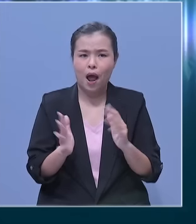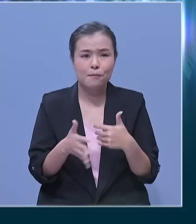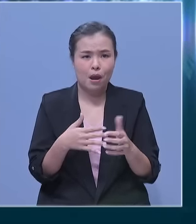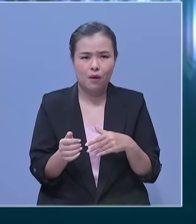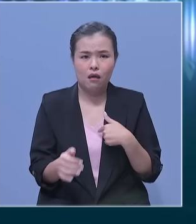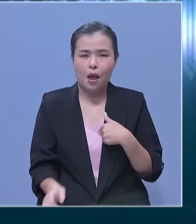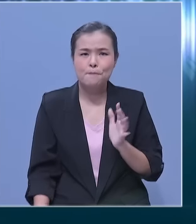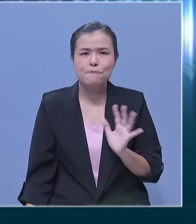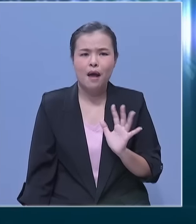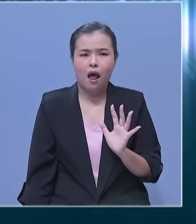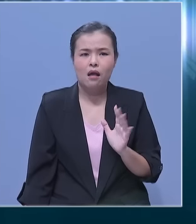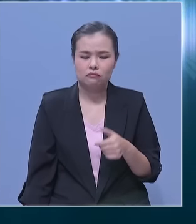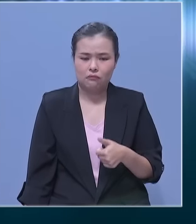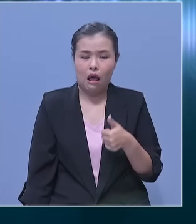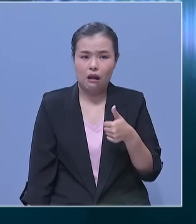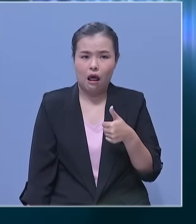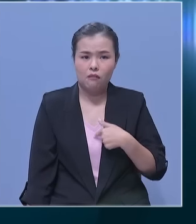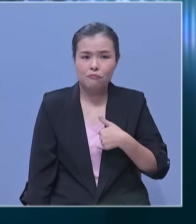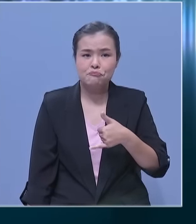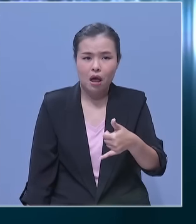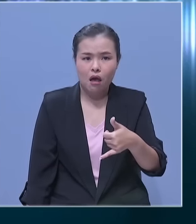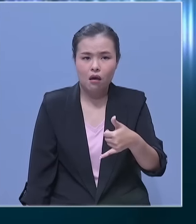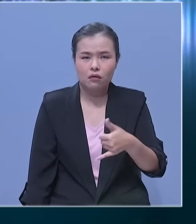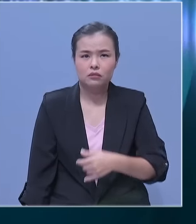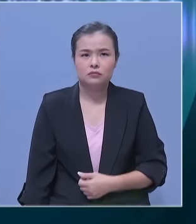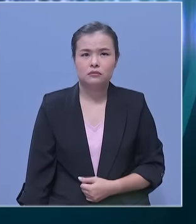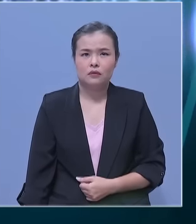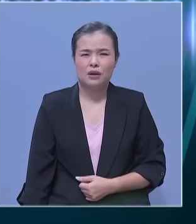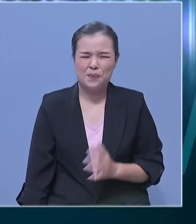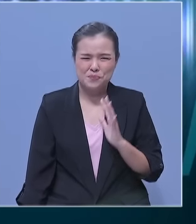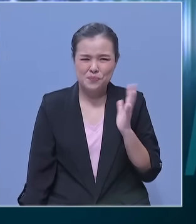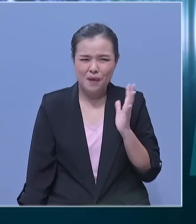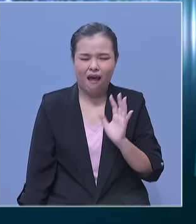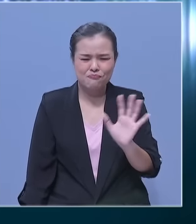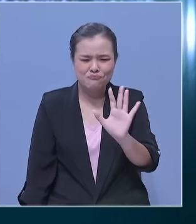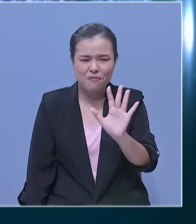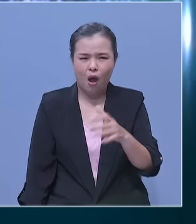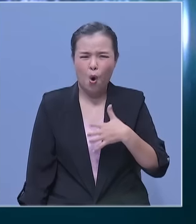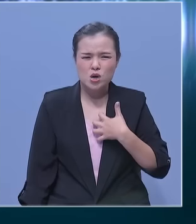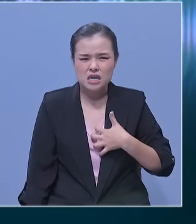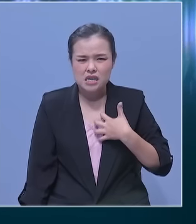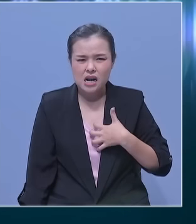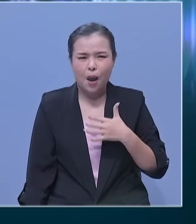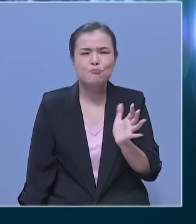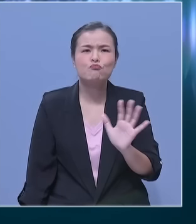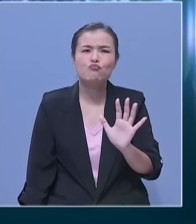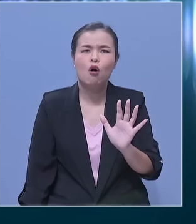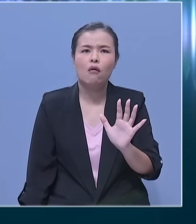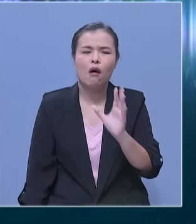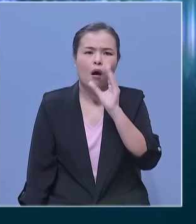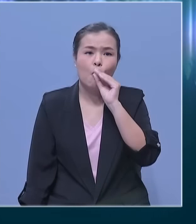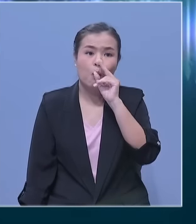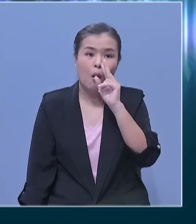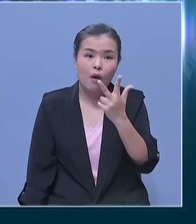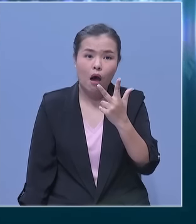างบนไม่ได้ไปในงานเราก็เตรียมจะเข้าไปเขาก็บอกว่าคนมันเยอะเข้าไปแล้วมันอึดอัดคนเยอะแยะจะเข้าไปทำอะไรเขาก็พูดย้ำครั้งที่ส